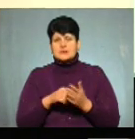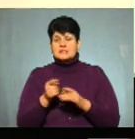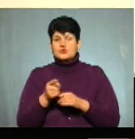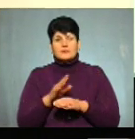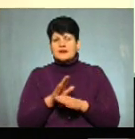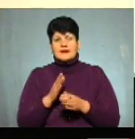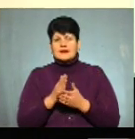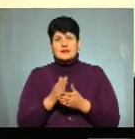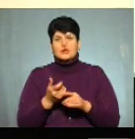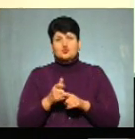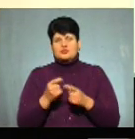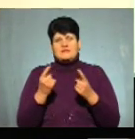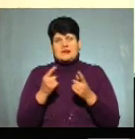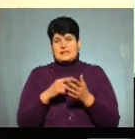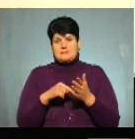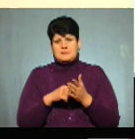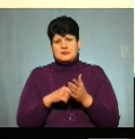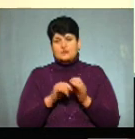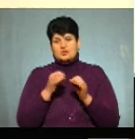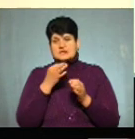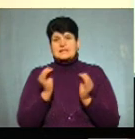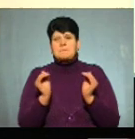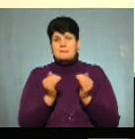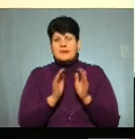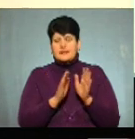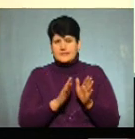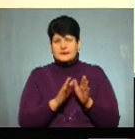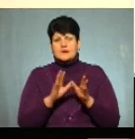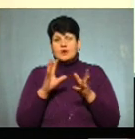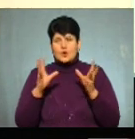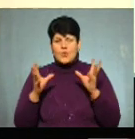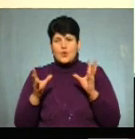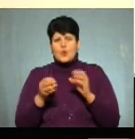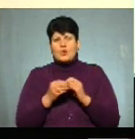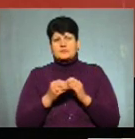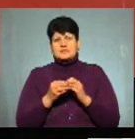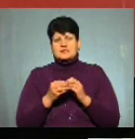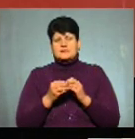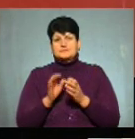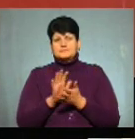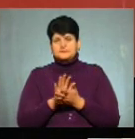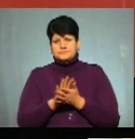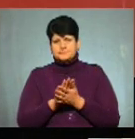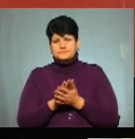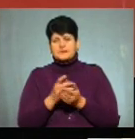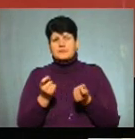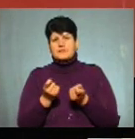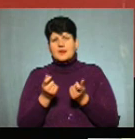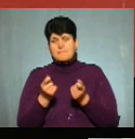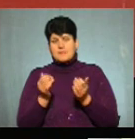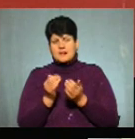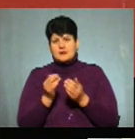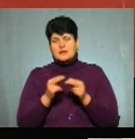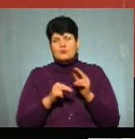є таким дуже великим містом, маленьким, можна сказати. І тому обсяг накопичення відходів замалий для